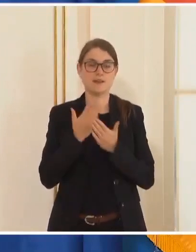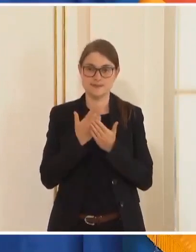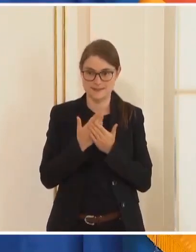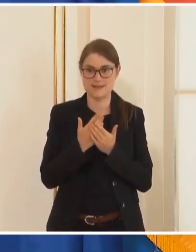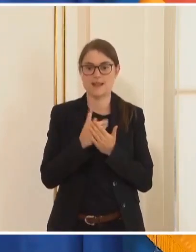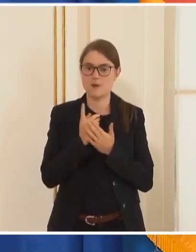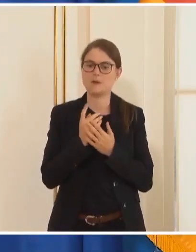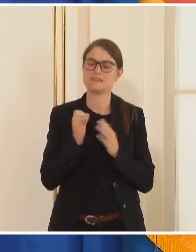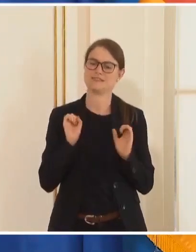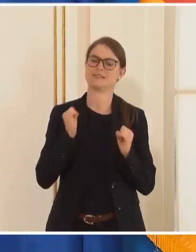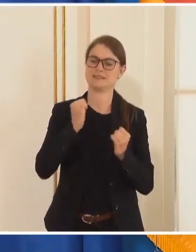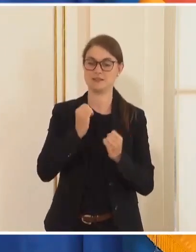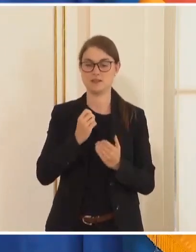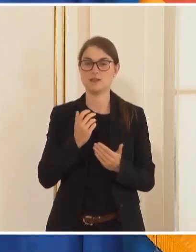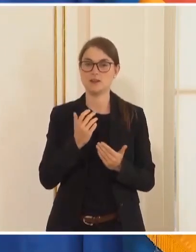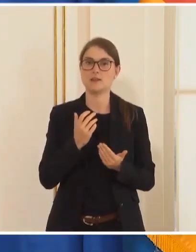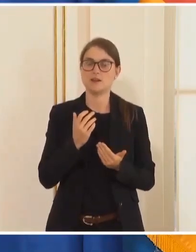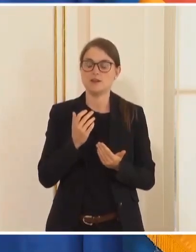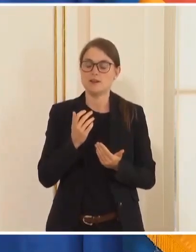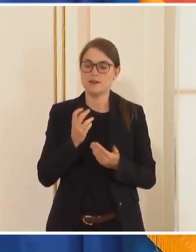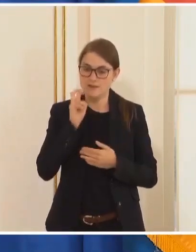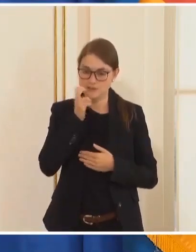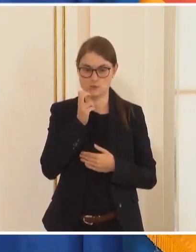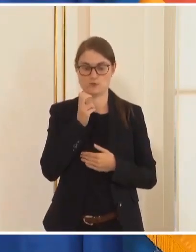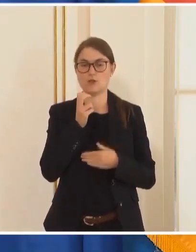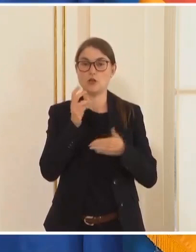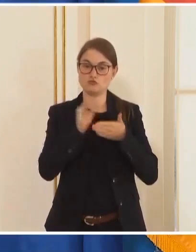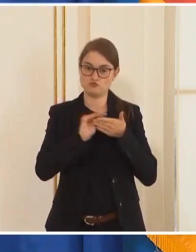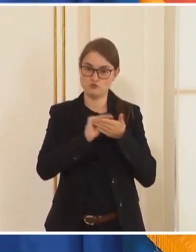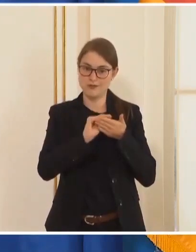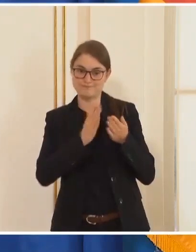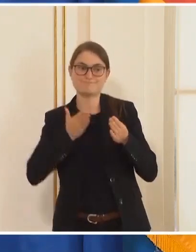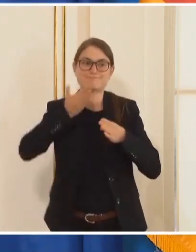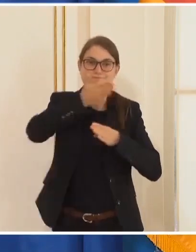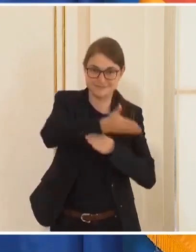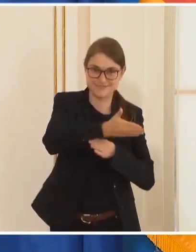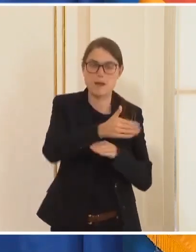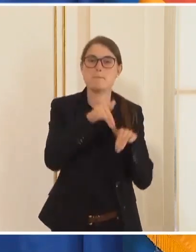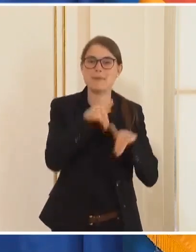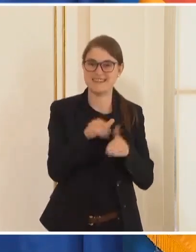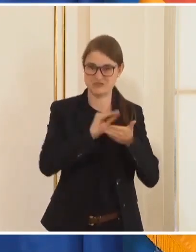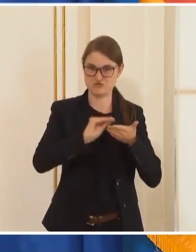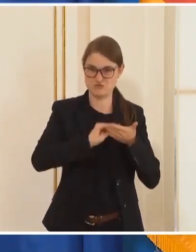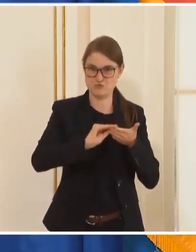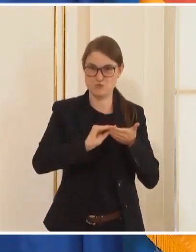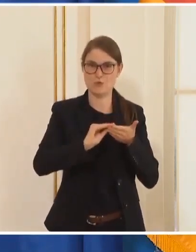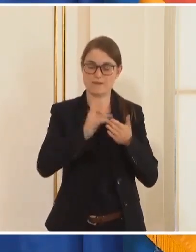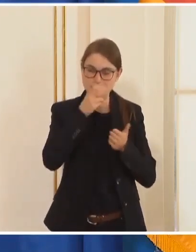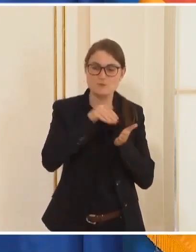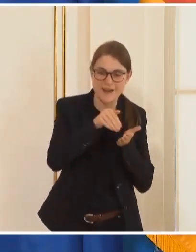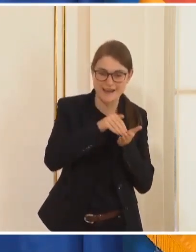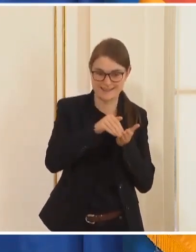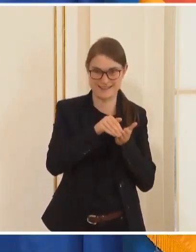Anstrengungen unternehmen, um den Präsenzschulbetrieb zu ermöglichen und Schulschließungen zu vermeiden.